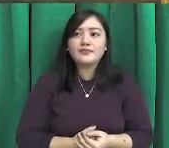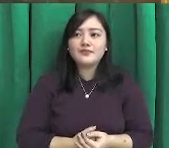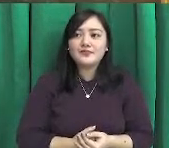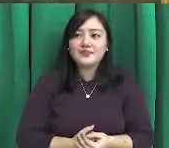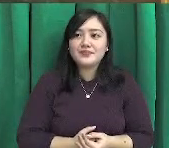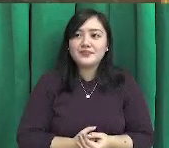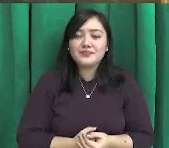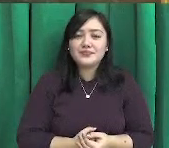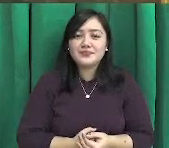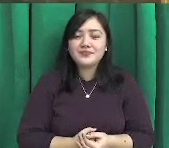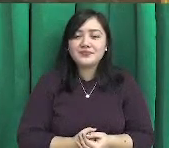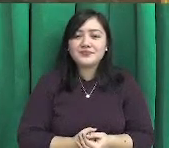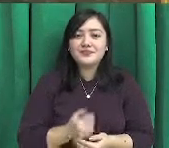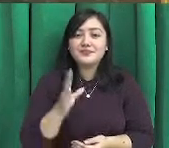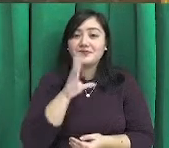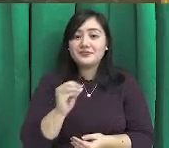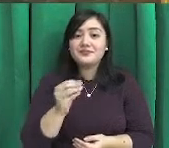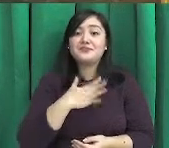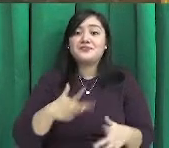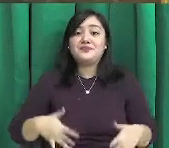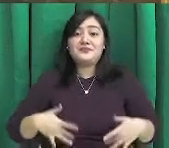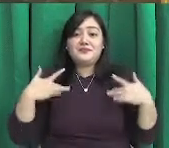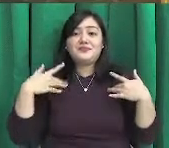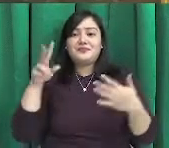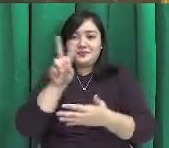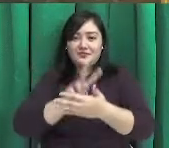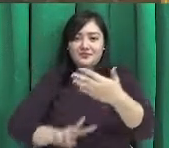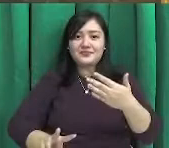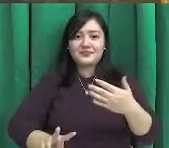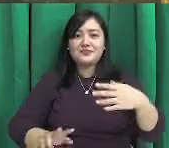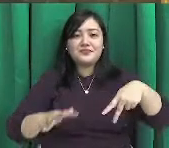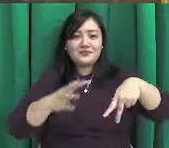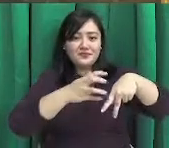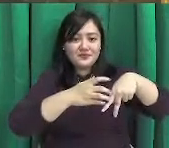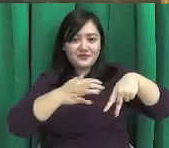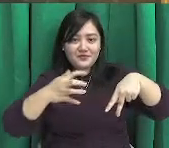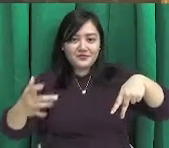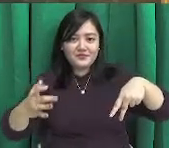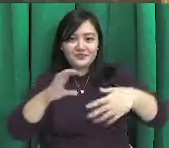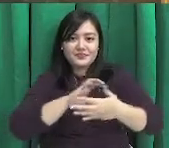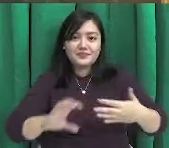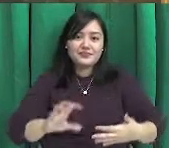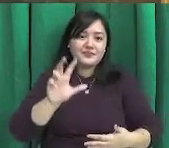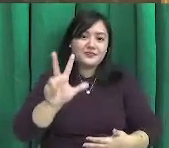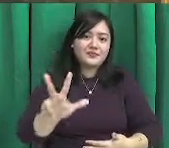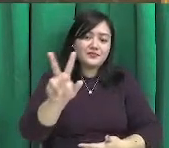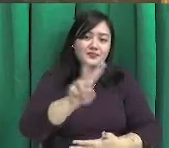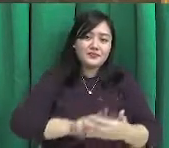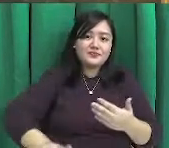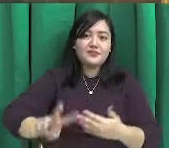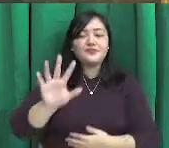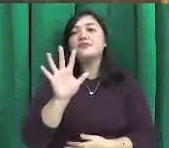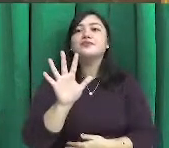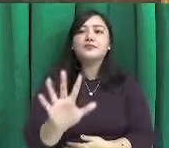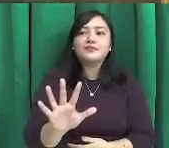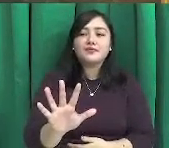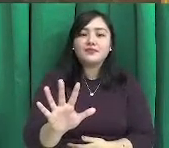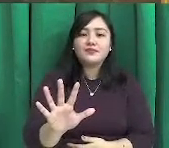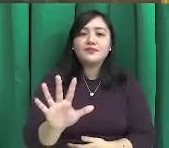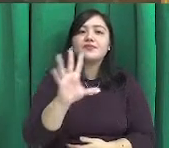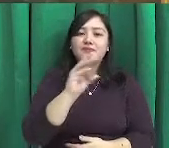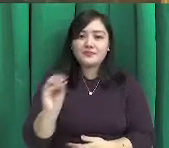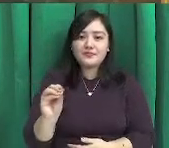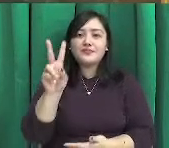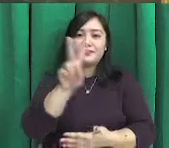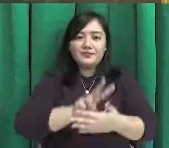yung akin pong life verse, trust in the Lord with all thine heart and lean not unto thine own understanding. In all